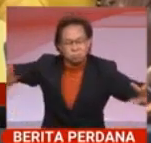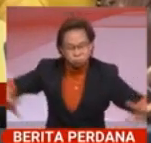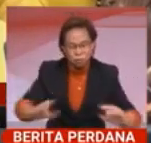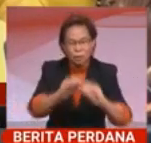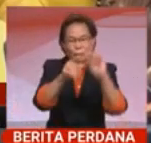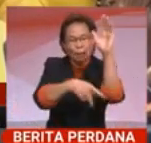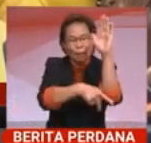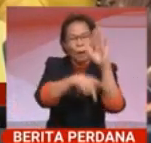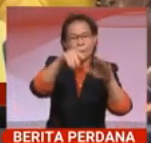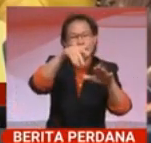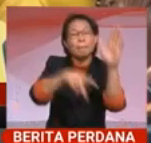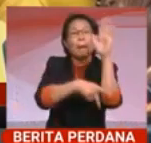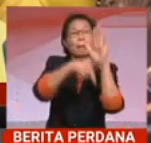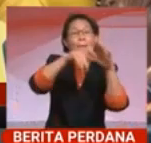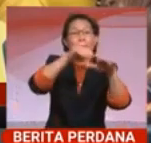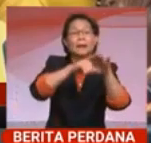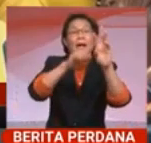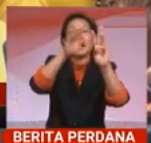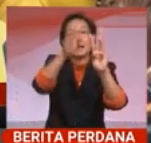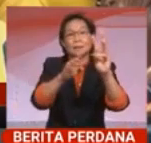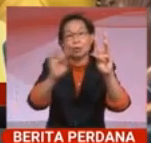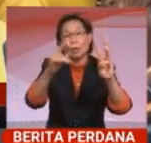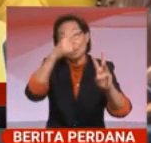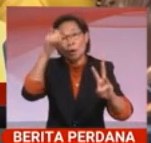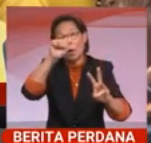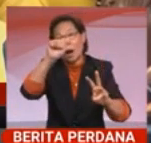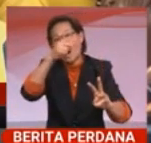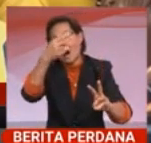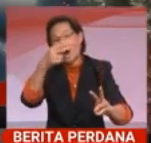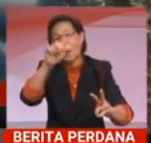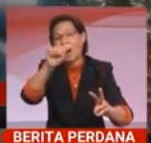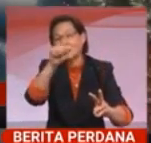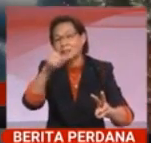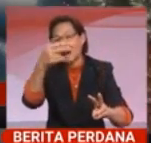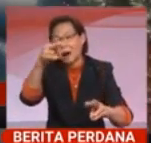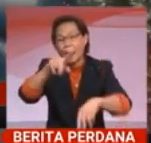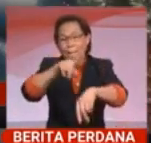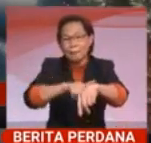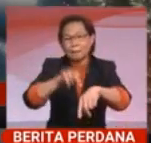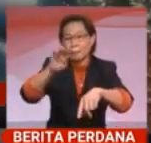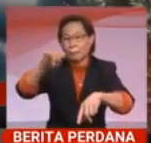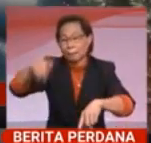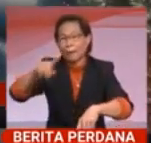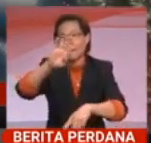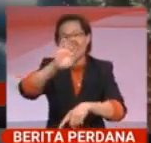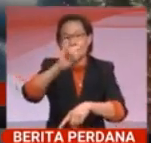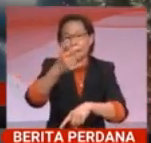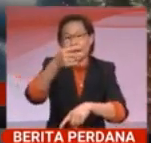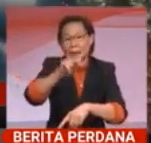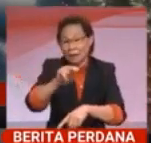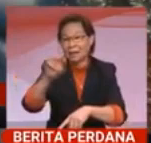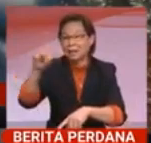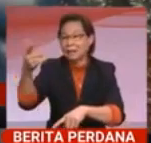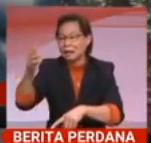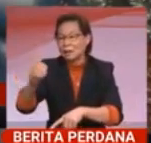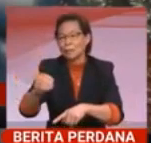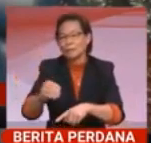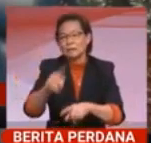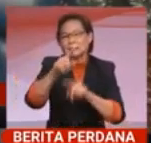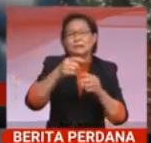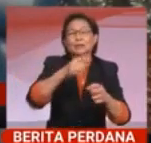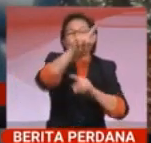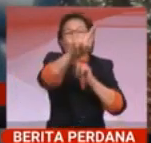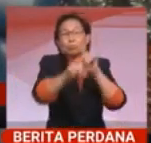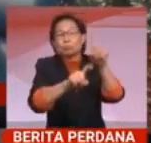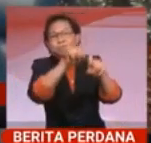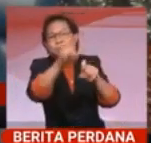pada 6 Ogos lalu. Ia disebabkan Dato' Azhar mencelah ketika Ahli Parlimen Bagan Lim Guan Eng sedang mengajukan soalan